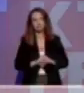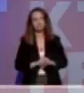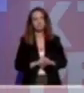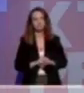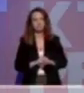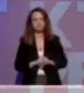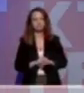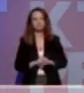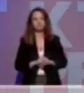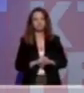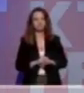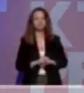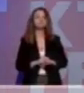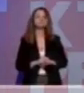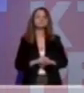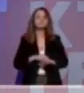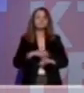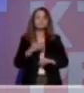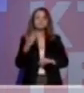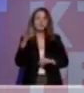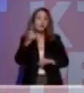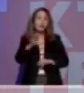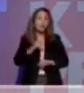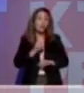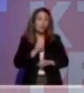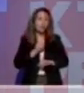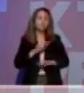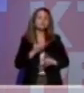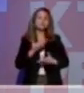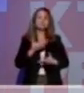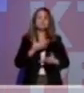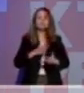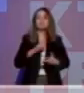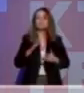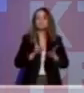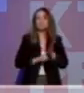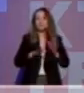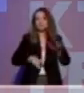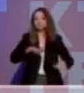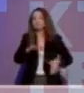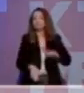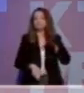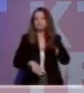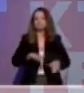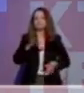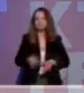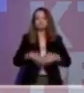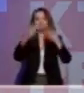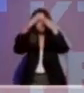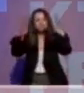Η χώρα οφείλει να βαδίσει συνολικά προς μια ανοιχτή, εξωστρεφή